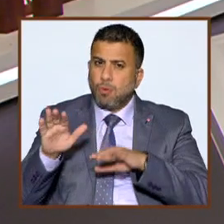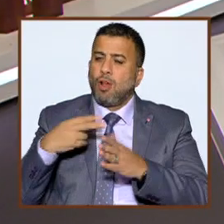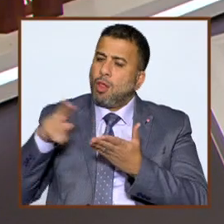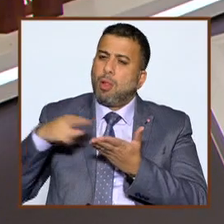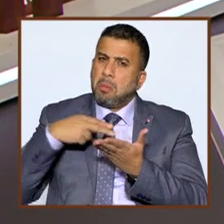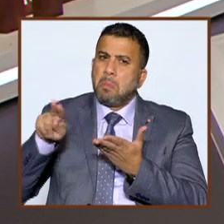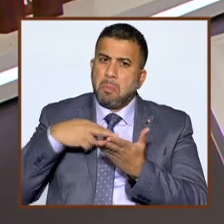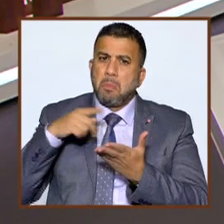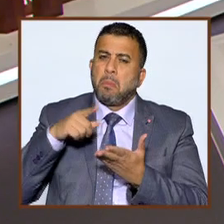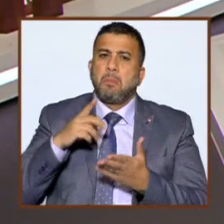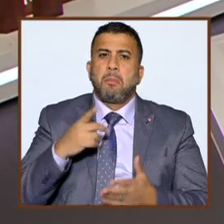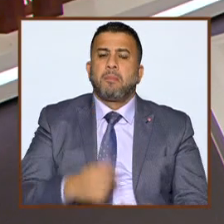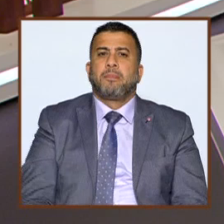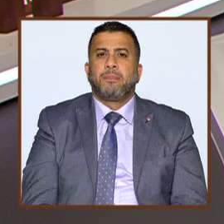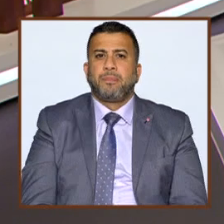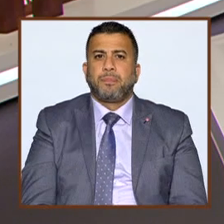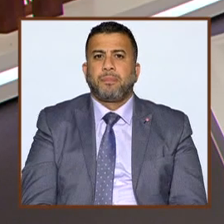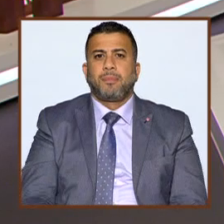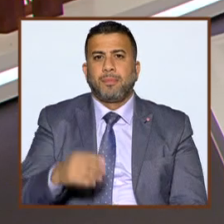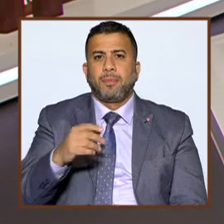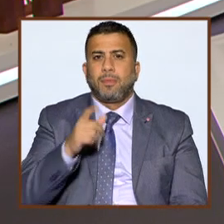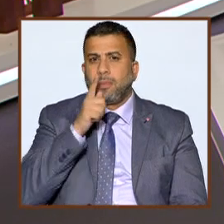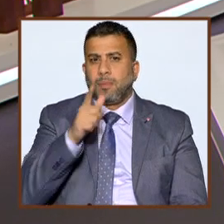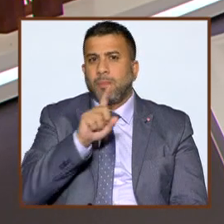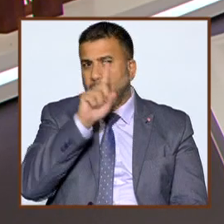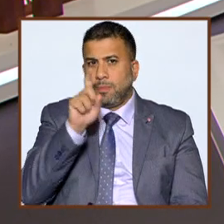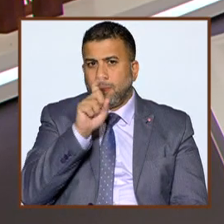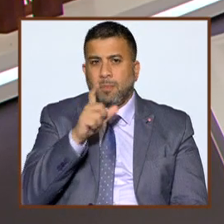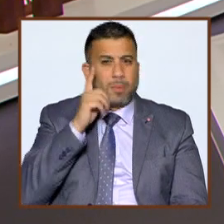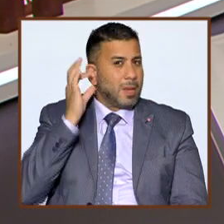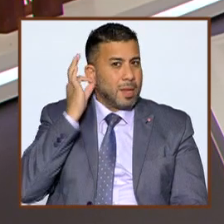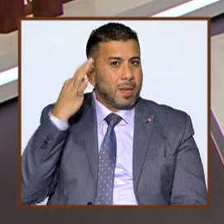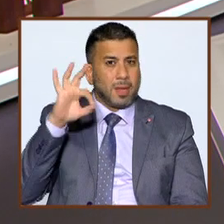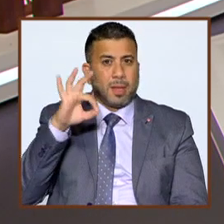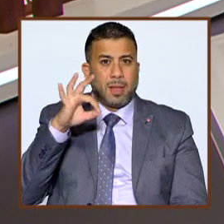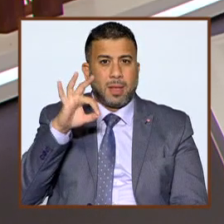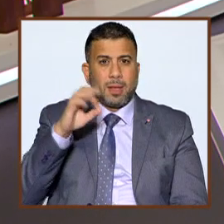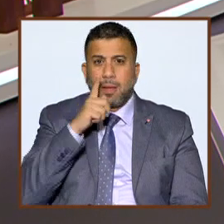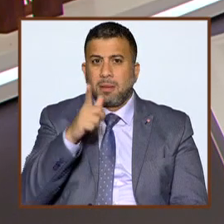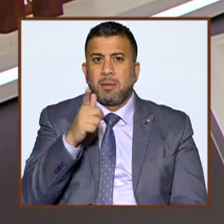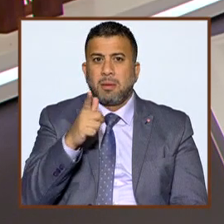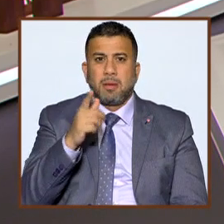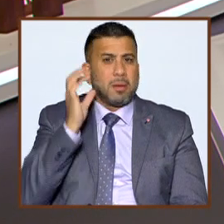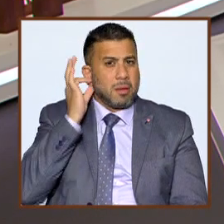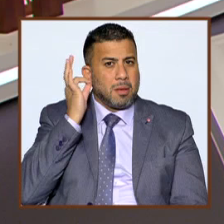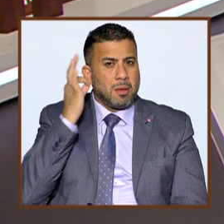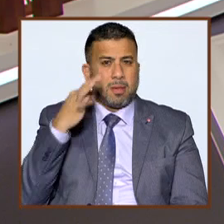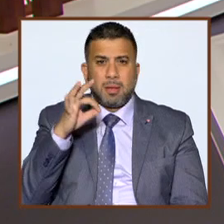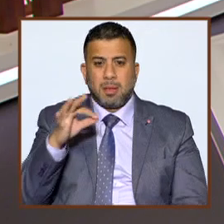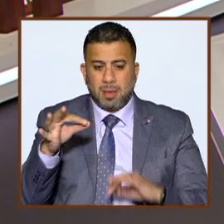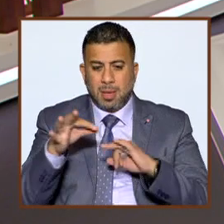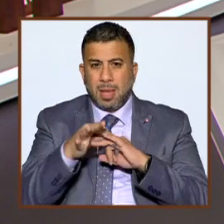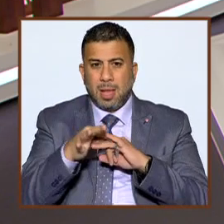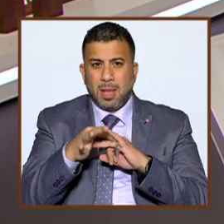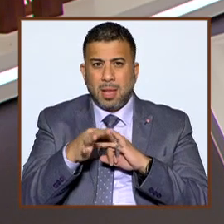دكتور، في عندي خاتم حصلته هو ذهب وحصلته في البيت لأنه هو نفس هي هذه